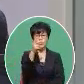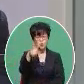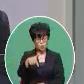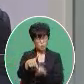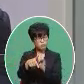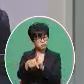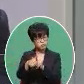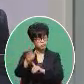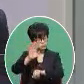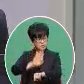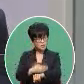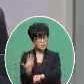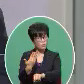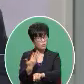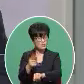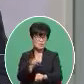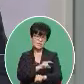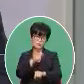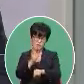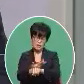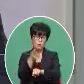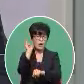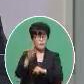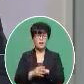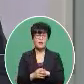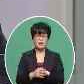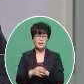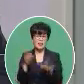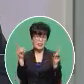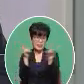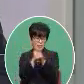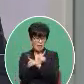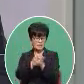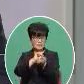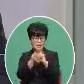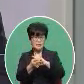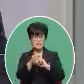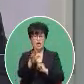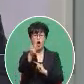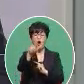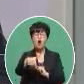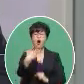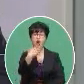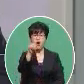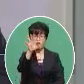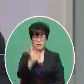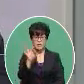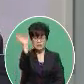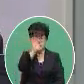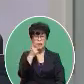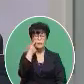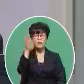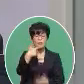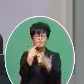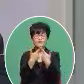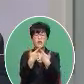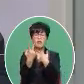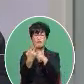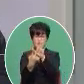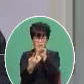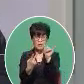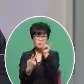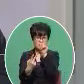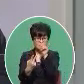기록된 이 아닌가 특히 먹나 1 1번을 근거로 확인해 봤는데요 부산에만 2분이 나오더라구요 넌